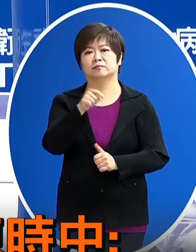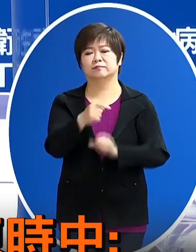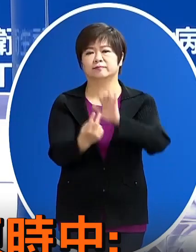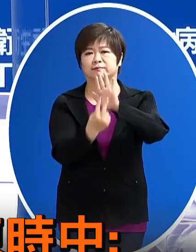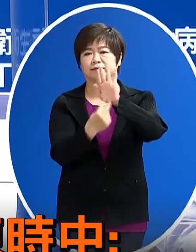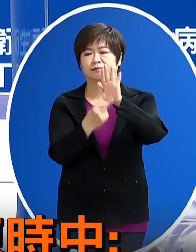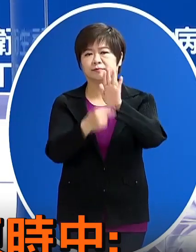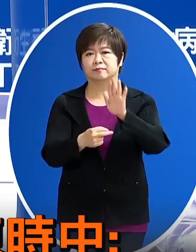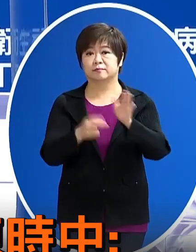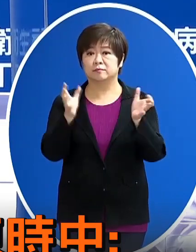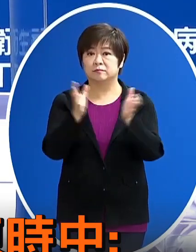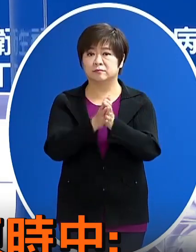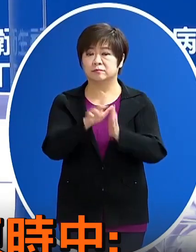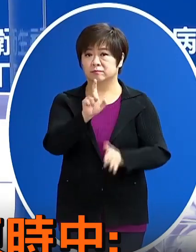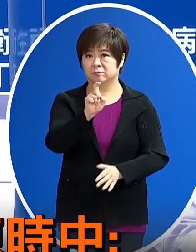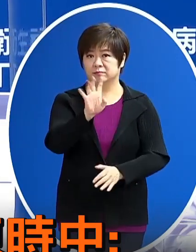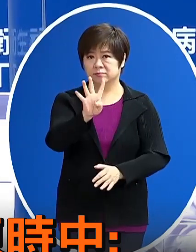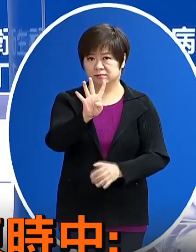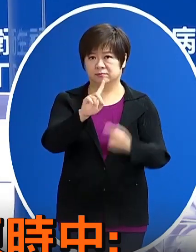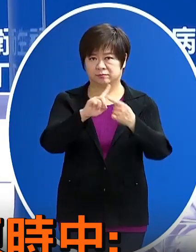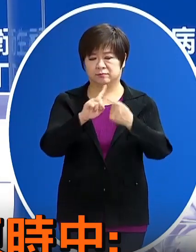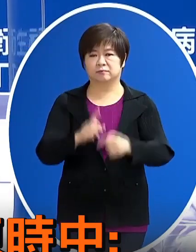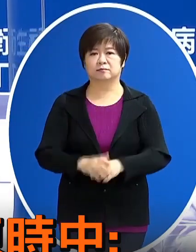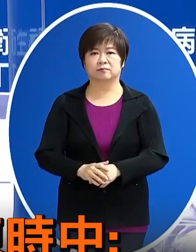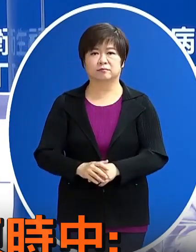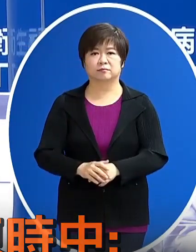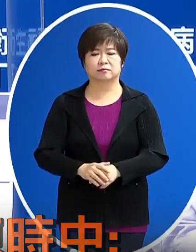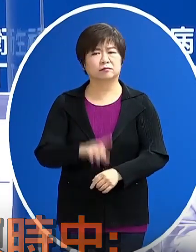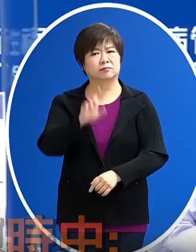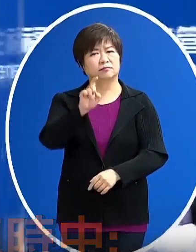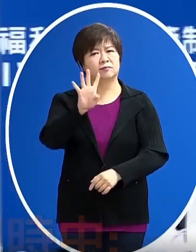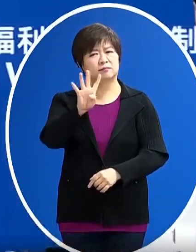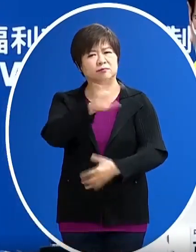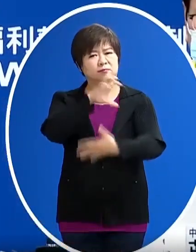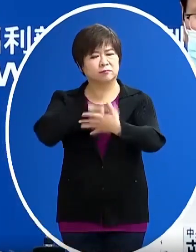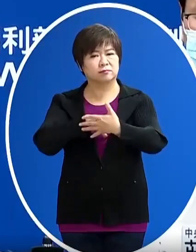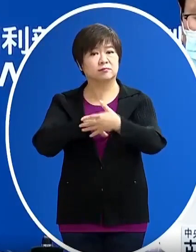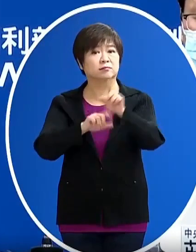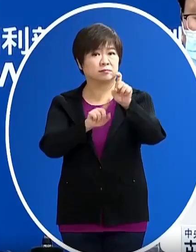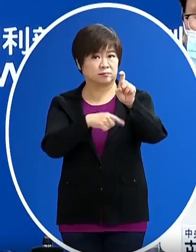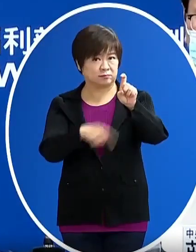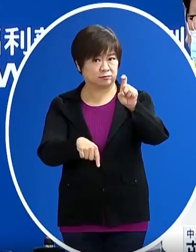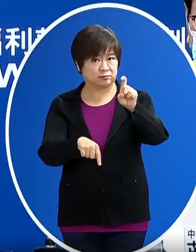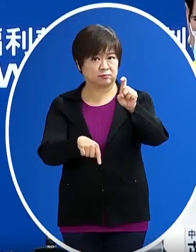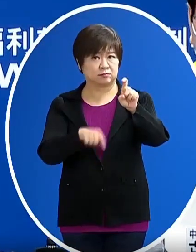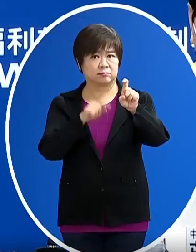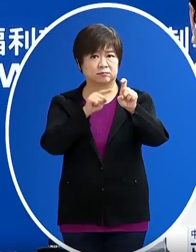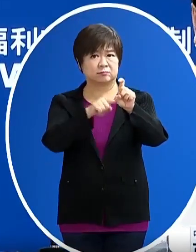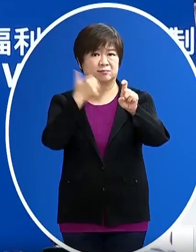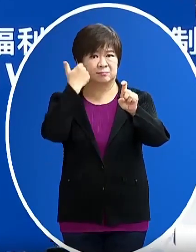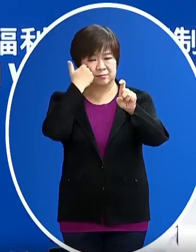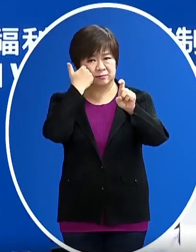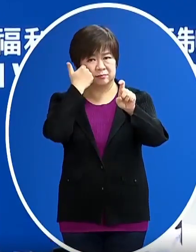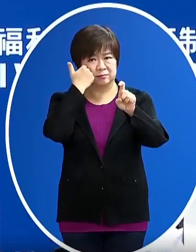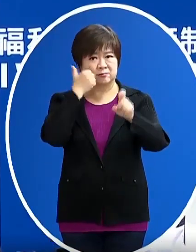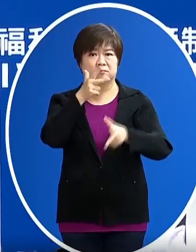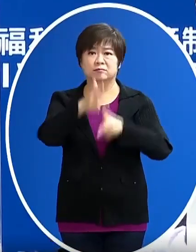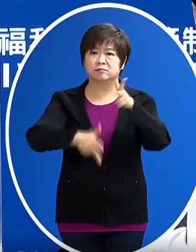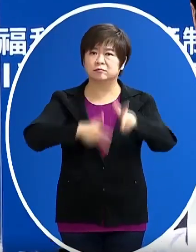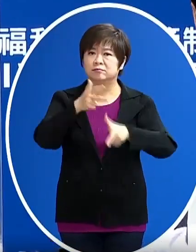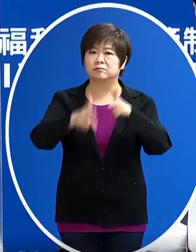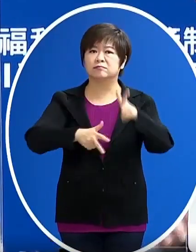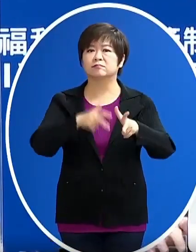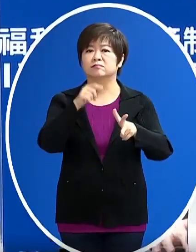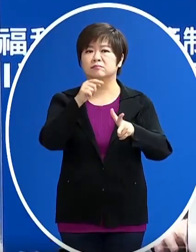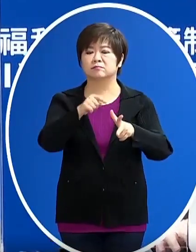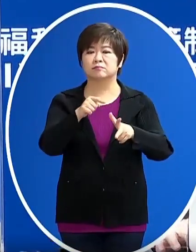今天这14例哈，14例里面哈有10例哈，10例是啊，在一个工厂的哈，